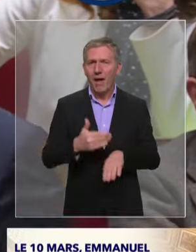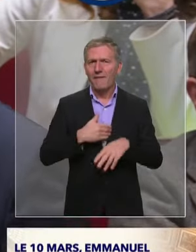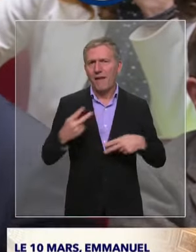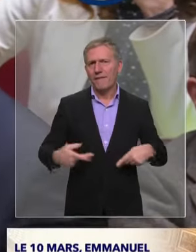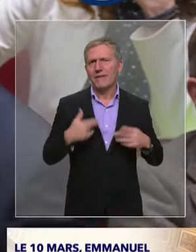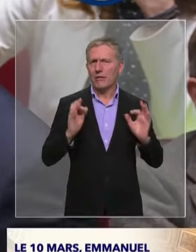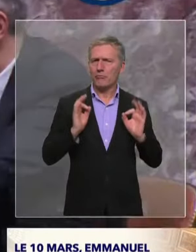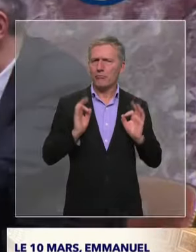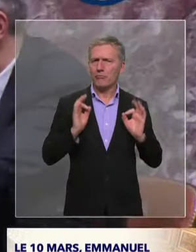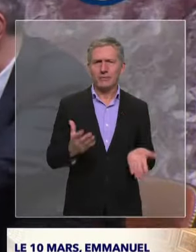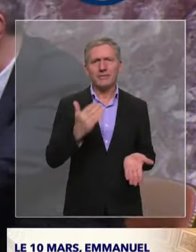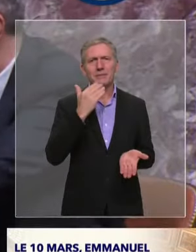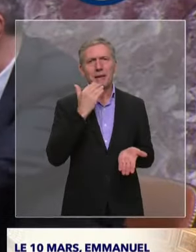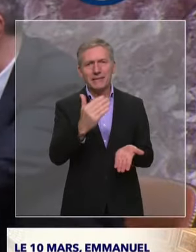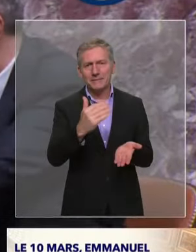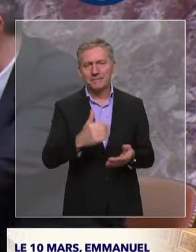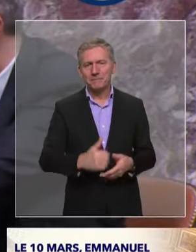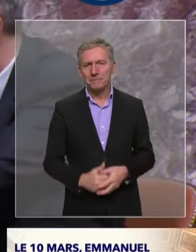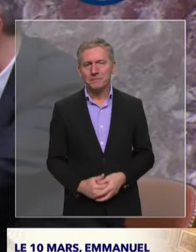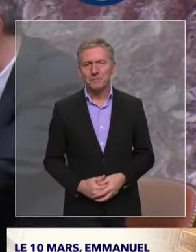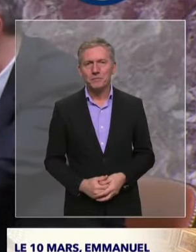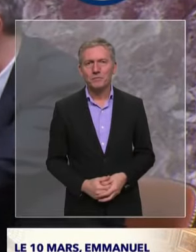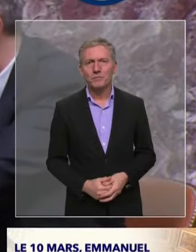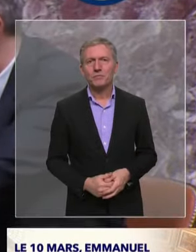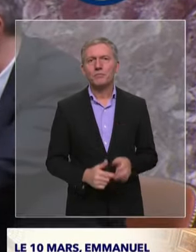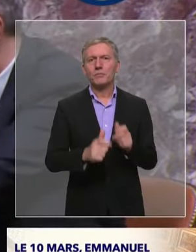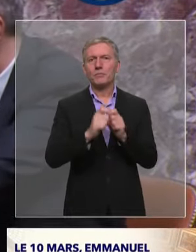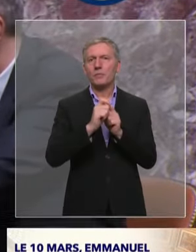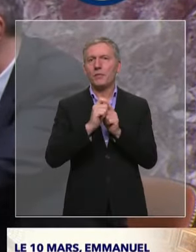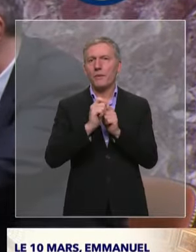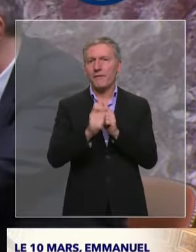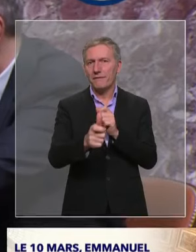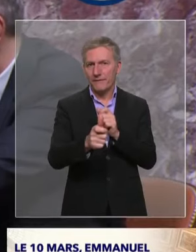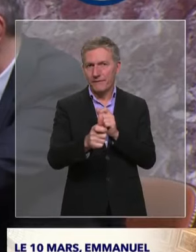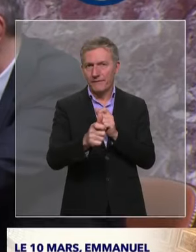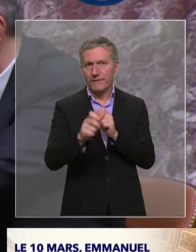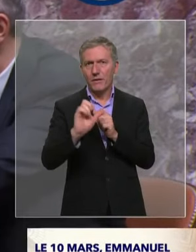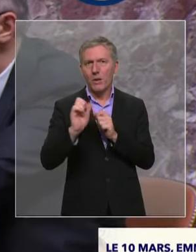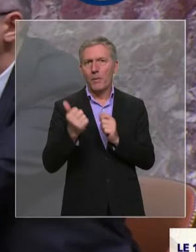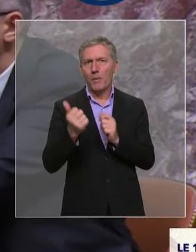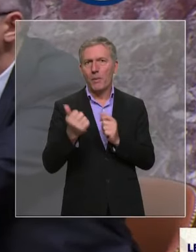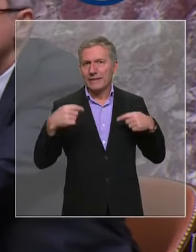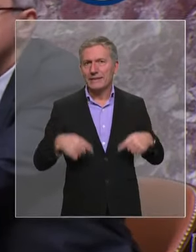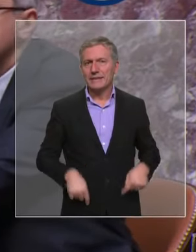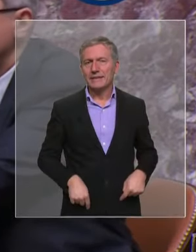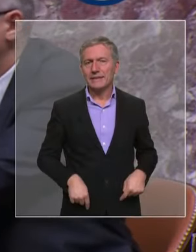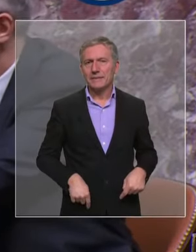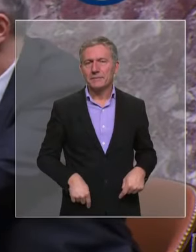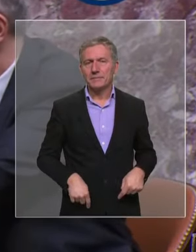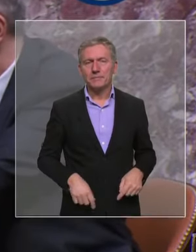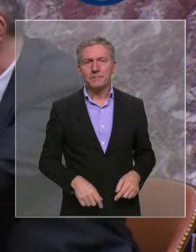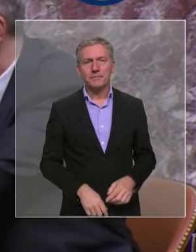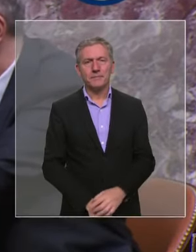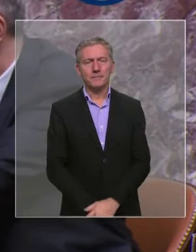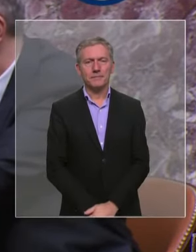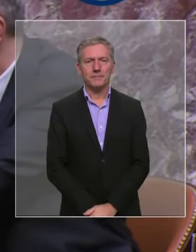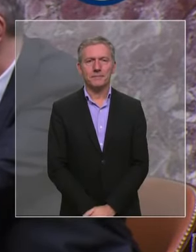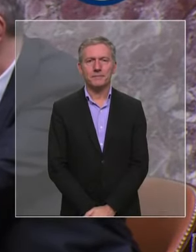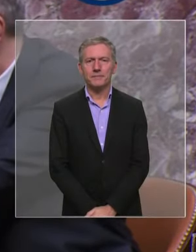vous remercie. Merci beaucoup, chers collègues. La parole est à monsieur le Premier ministre.